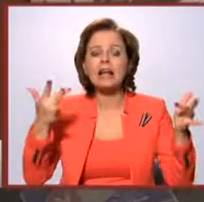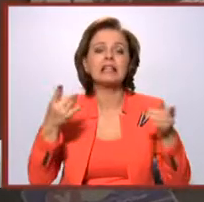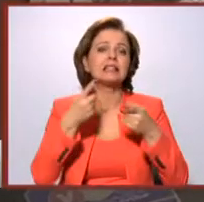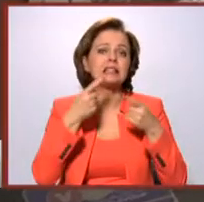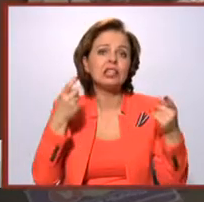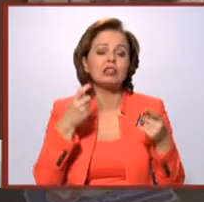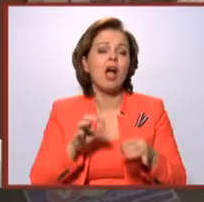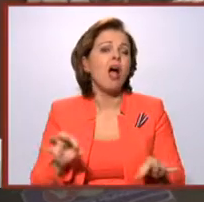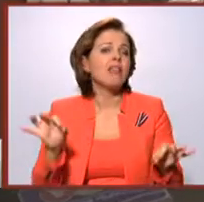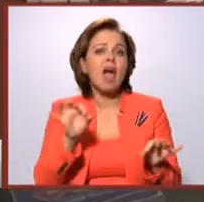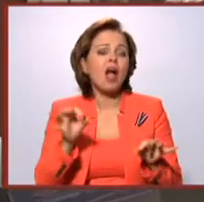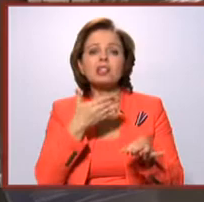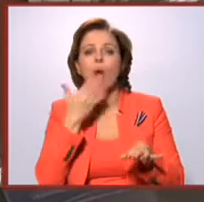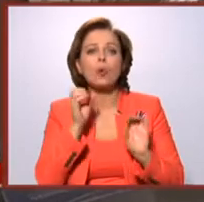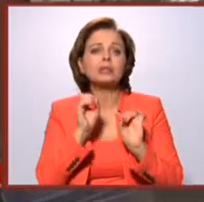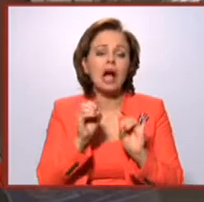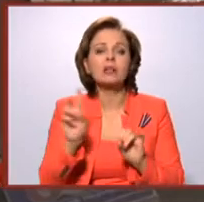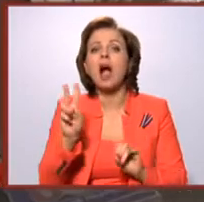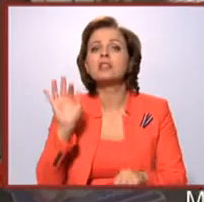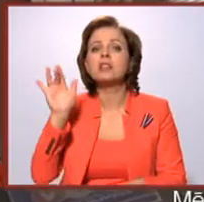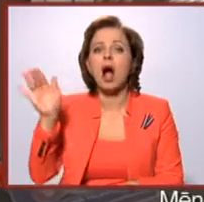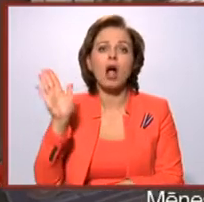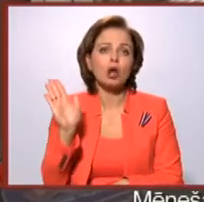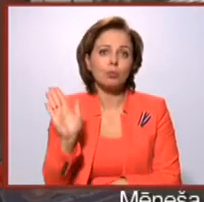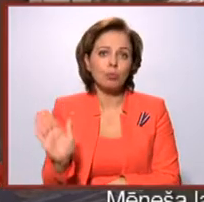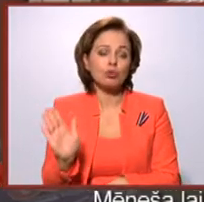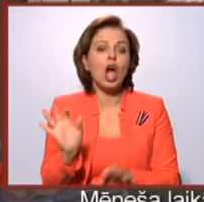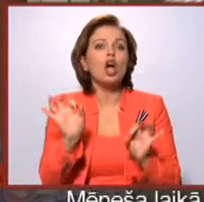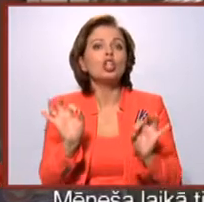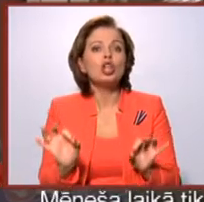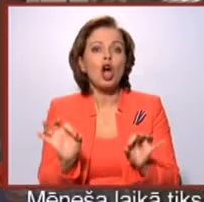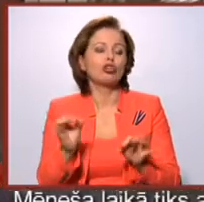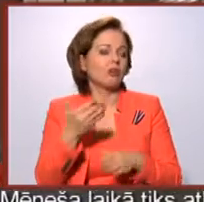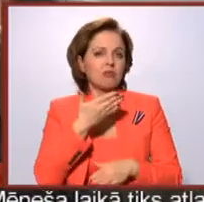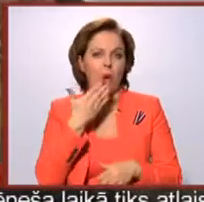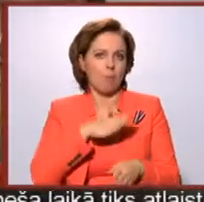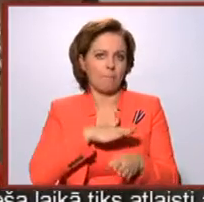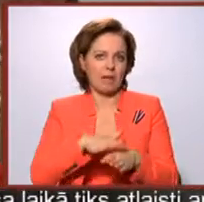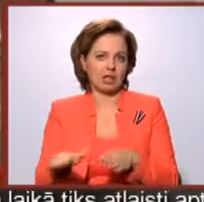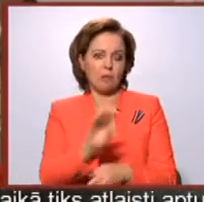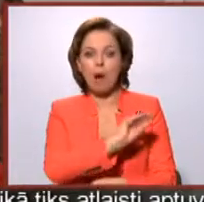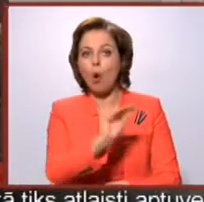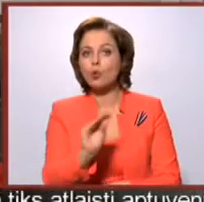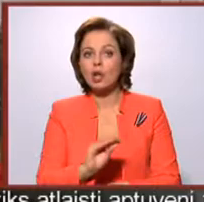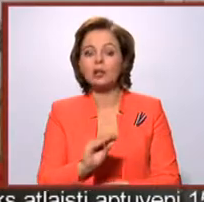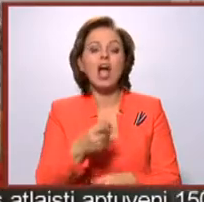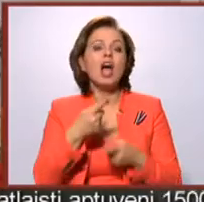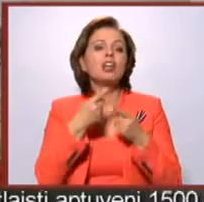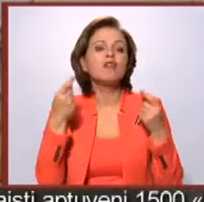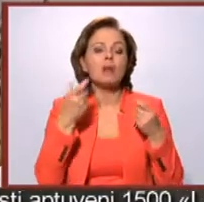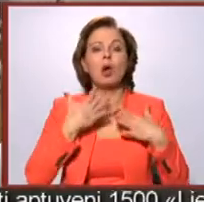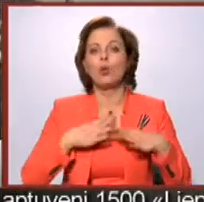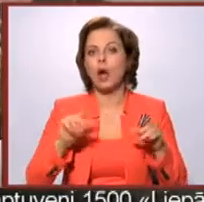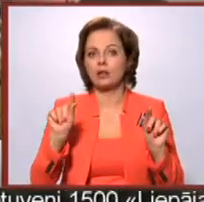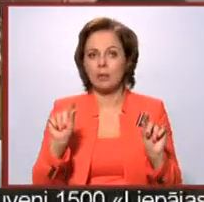nav izpausts tālāk par to, ka kaut kas būs, bet kas tieši nekas pilnībā nav uzrakstīts. Informācija ļoti maz.